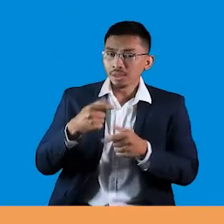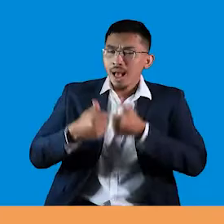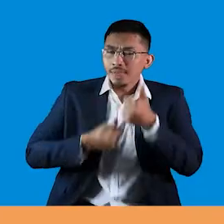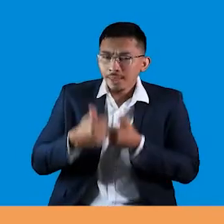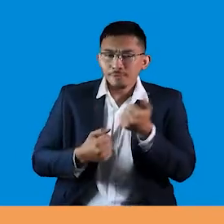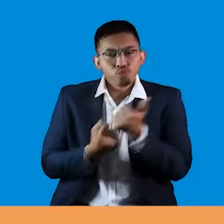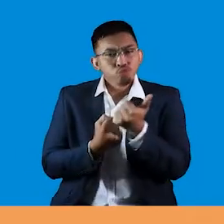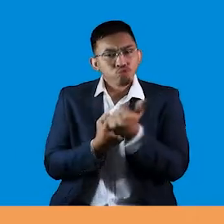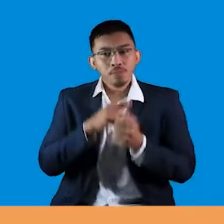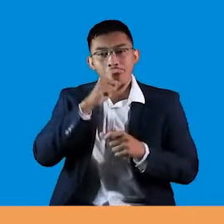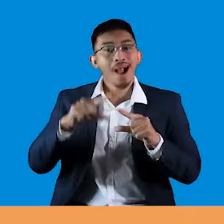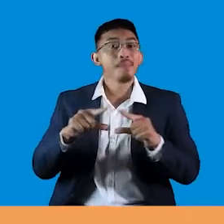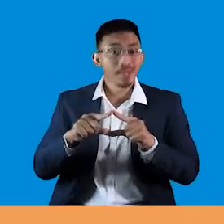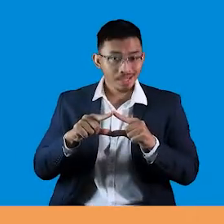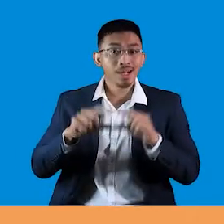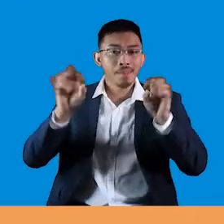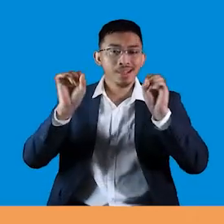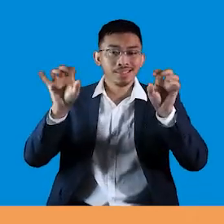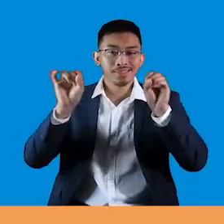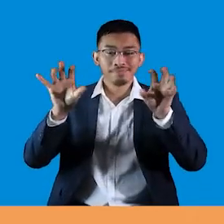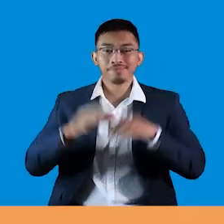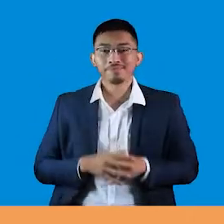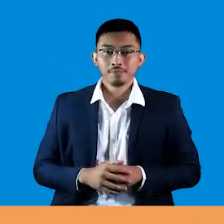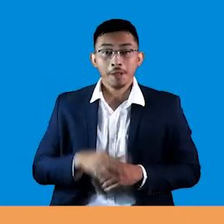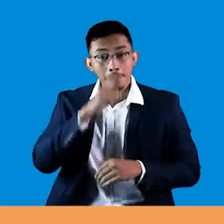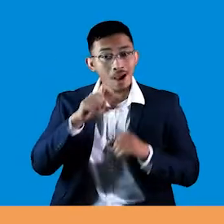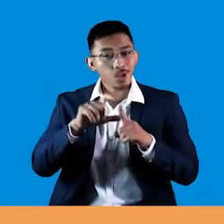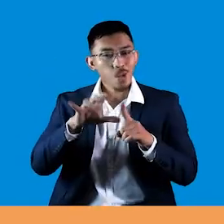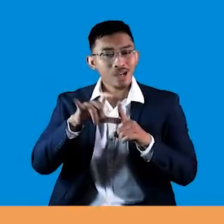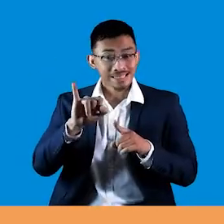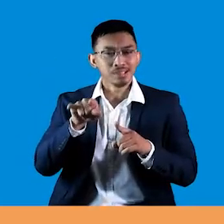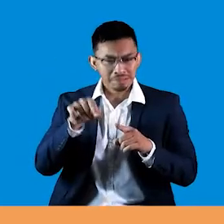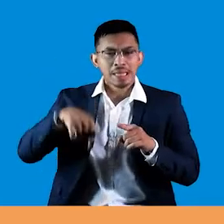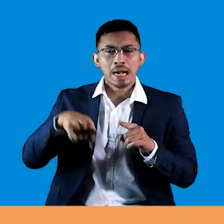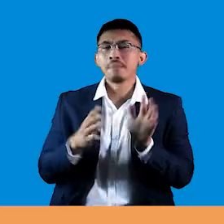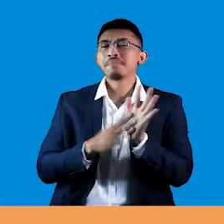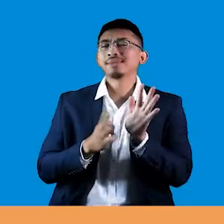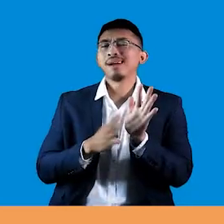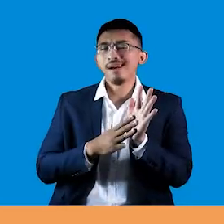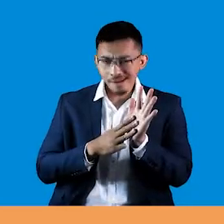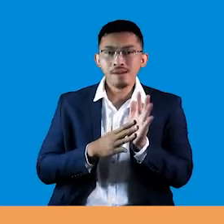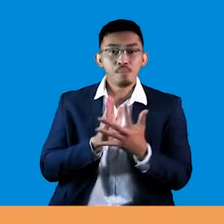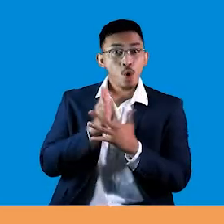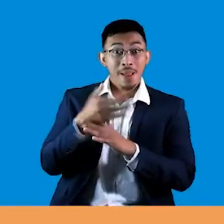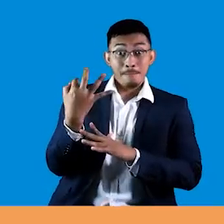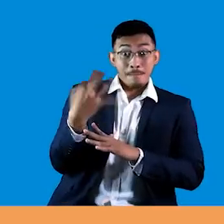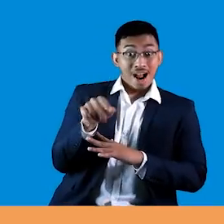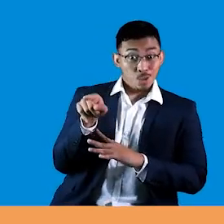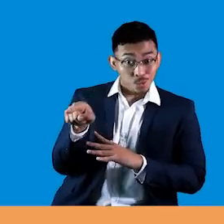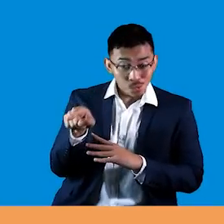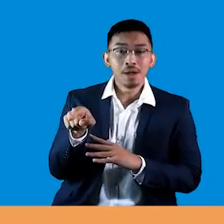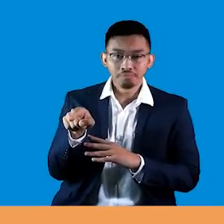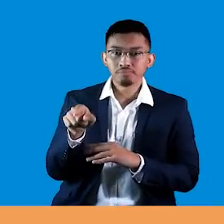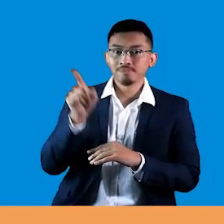dan juga aktif mendukung Pak Amir pada saat kampanye. Pak Dodi sedang memiliki masalah karena proyek terbarunya masih